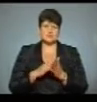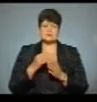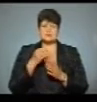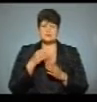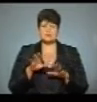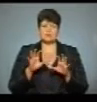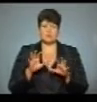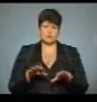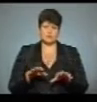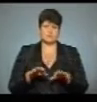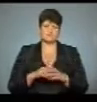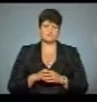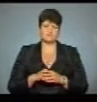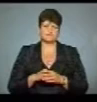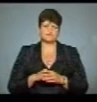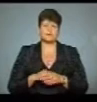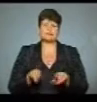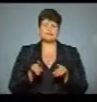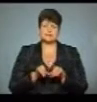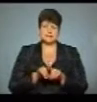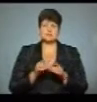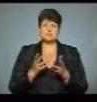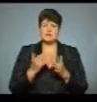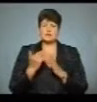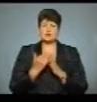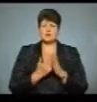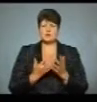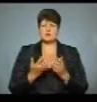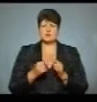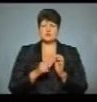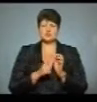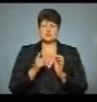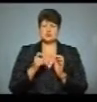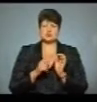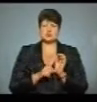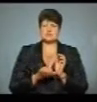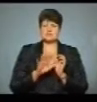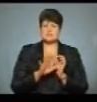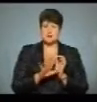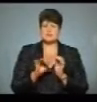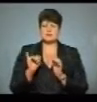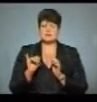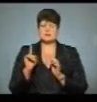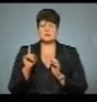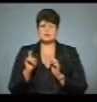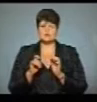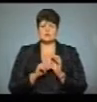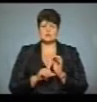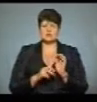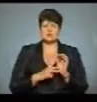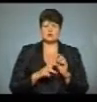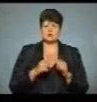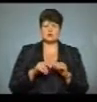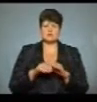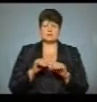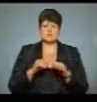виборчої комісії Михайло Пласконь. І також скільки протоколів прийняли 165-та і 167-ма окружні виборчі комісії,